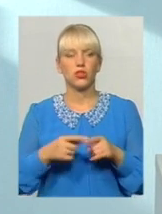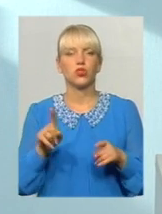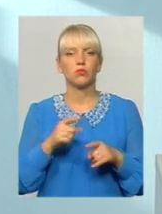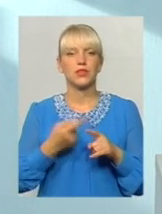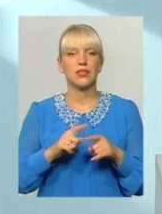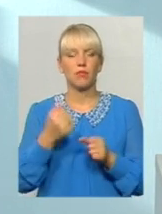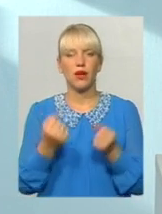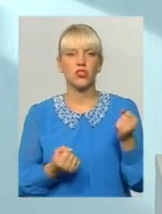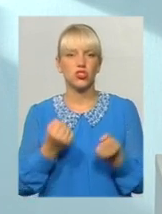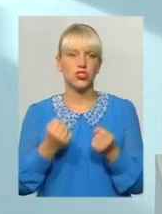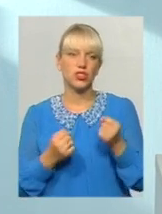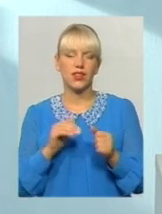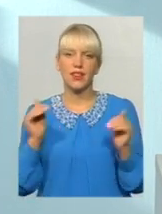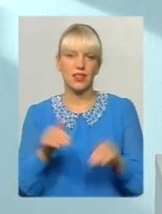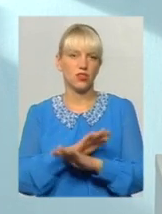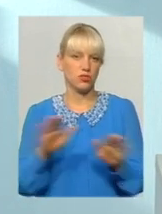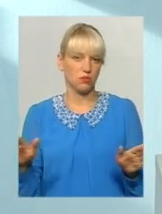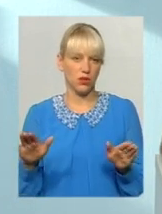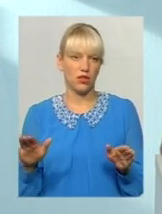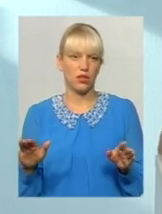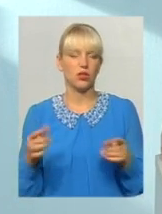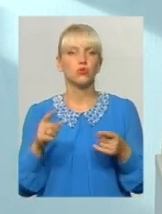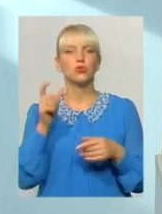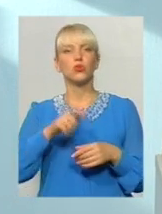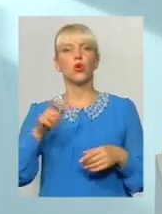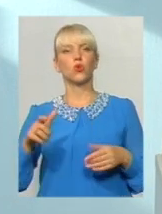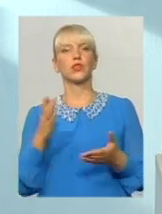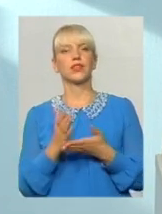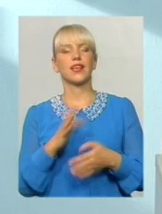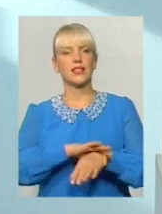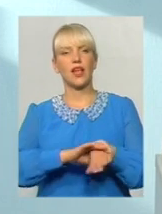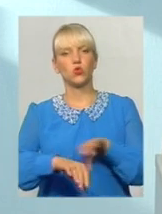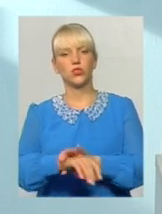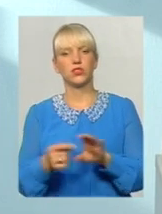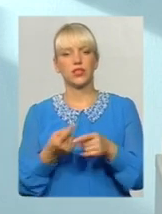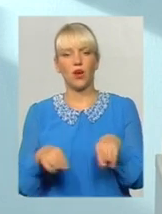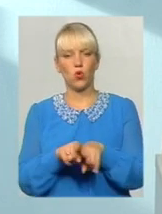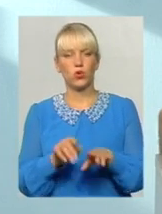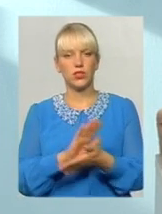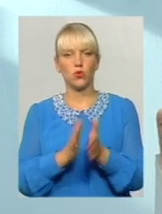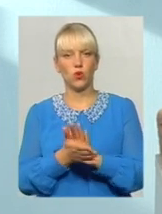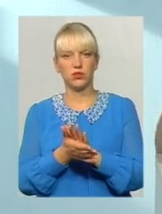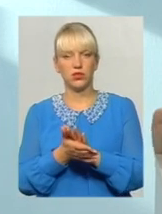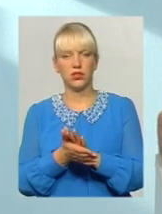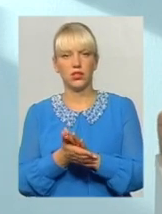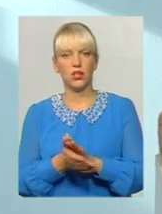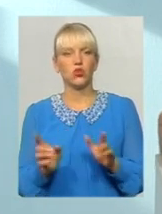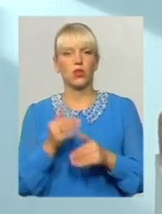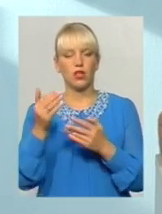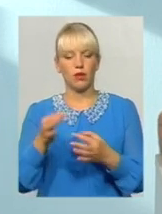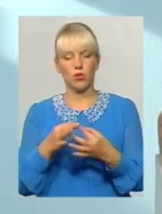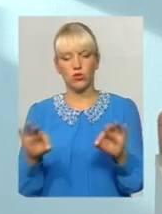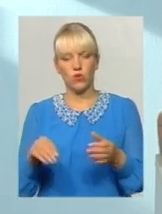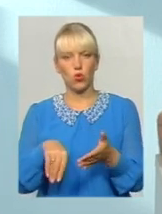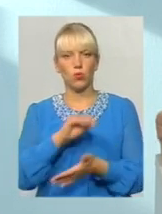машини зараз не чіпали, бо, в принципі, кажу, люди стали заручниками, да, ситуації тієї, такої, що їм дозволили, да,